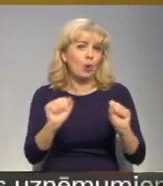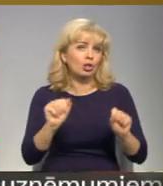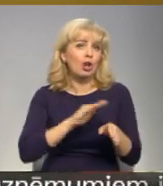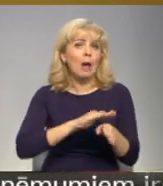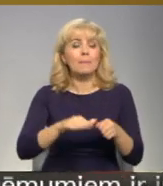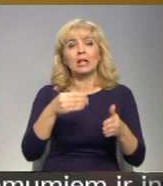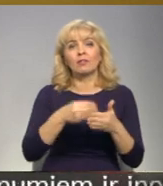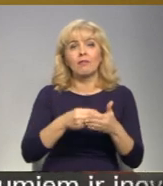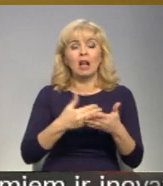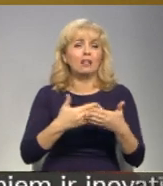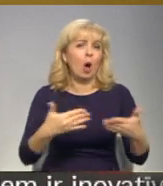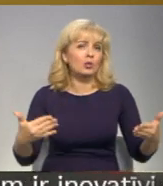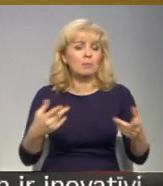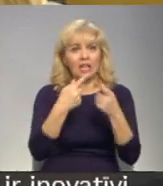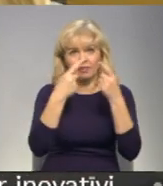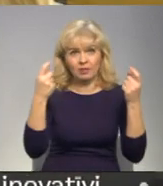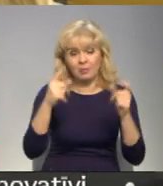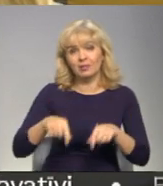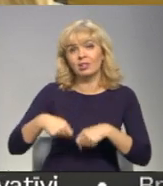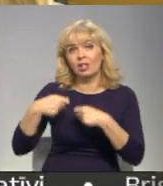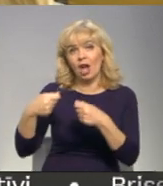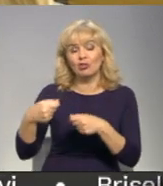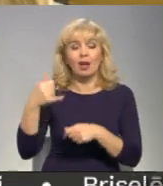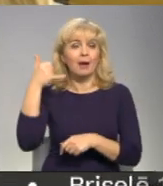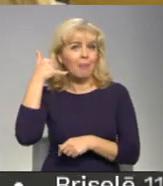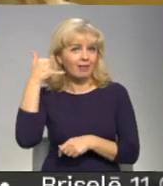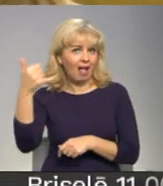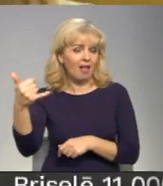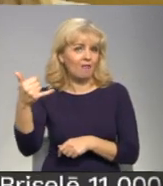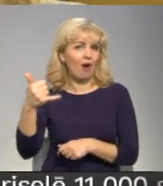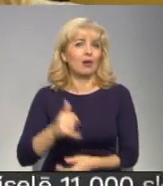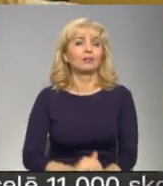daudzpusīgu informācijas sniegšanu pa telefonu. Mons Kuj, Elvis Puķevics, TV Kurzeme.